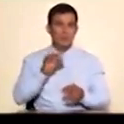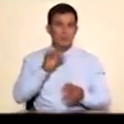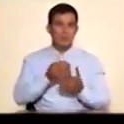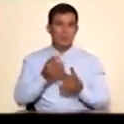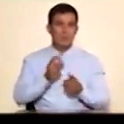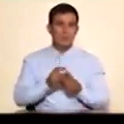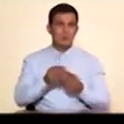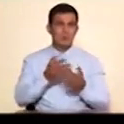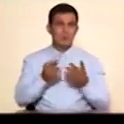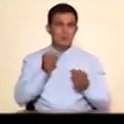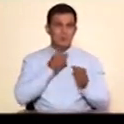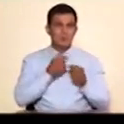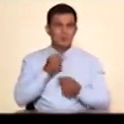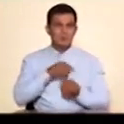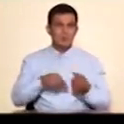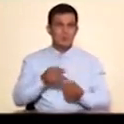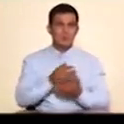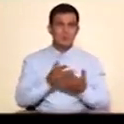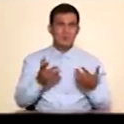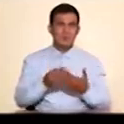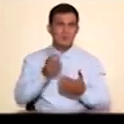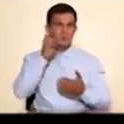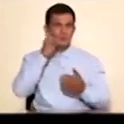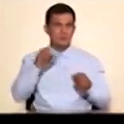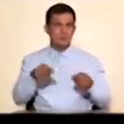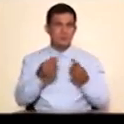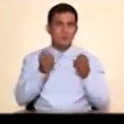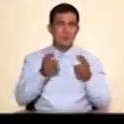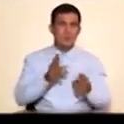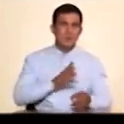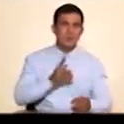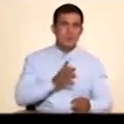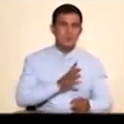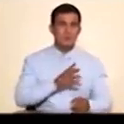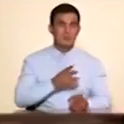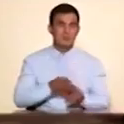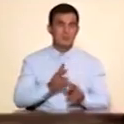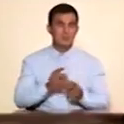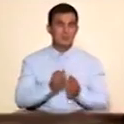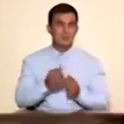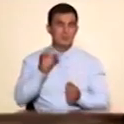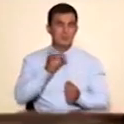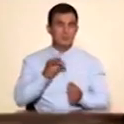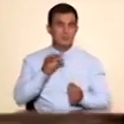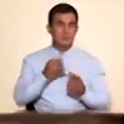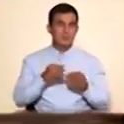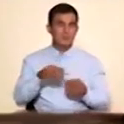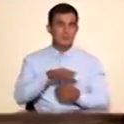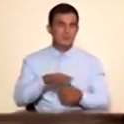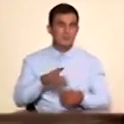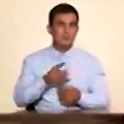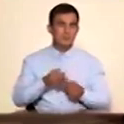tarzda shakllanganligini ham ko'rishimiz mumkin. Tarixiy hududlarga ham albatta e'tibor bering. Hattoki hozirgi kunda